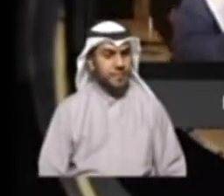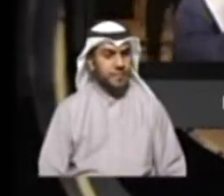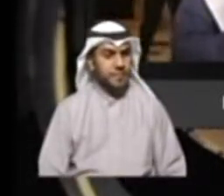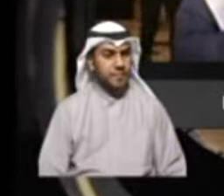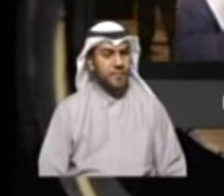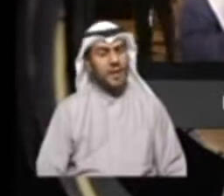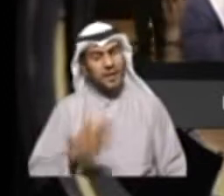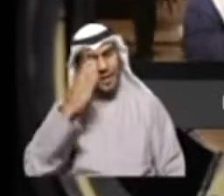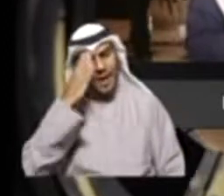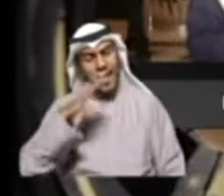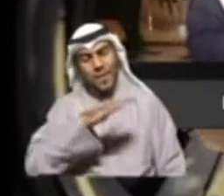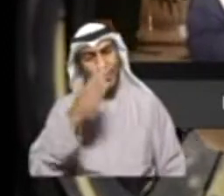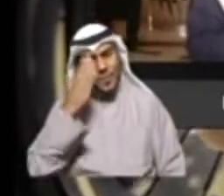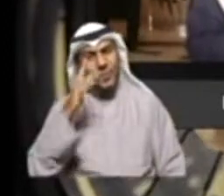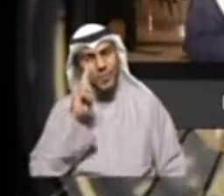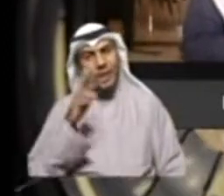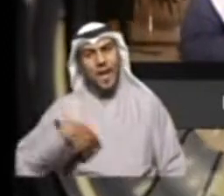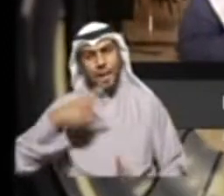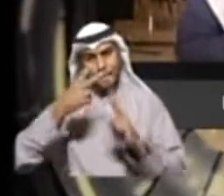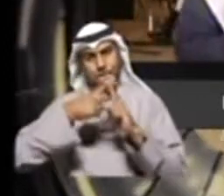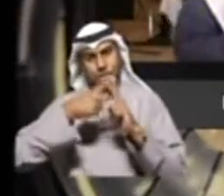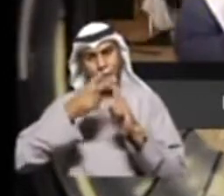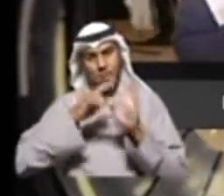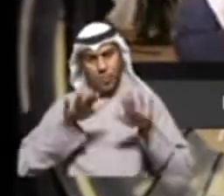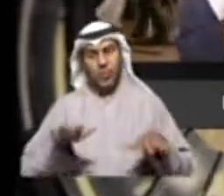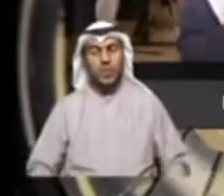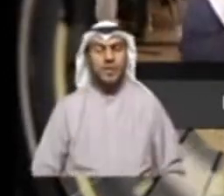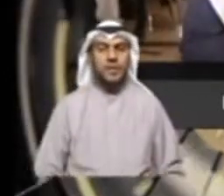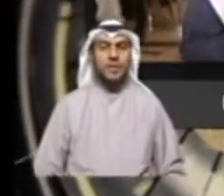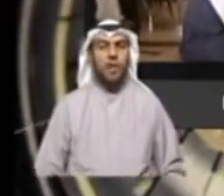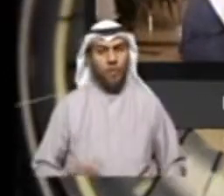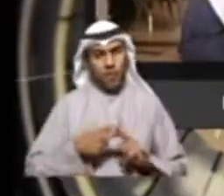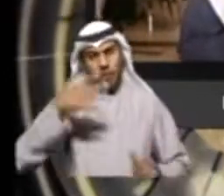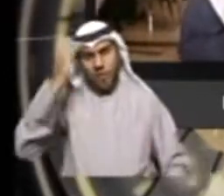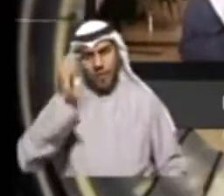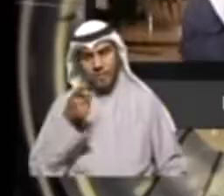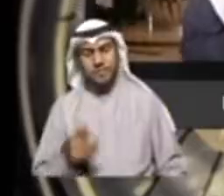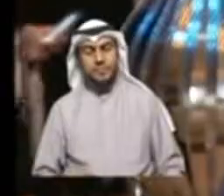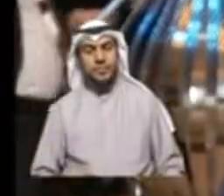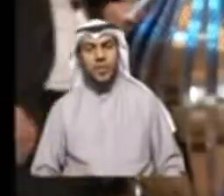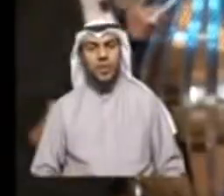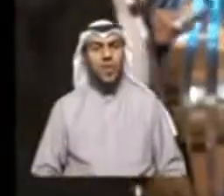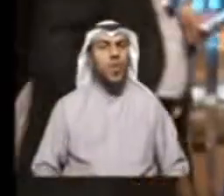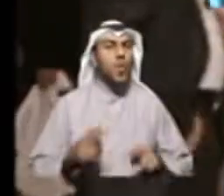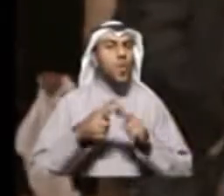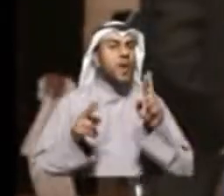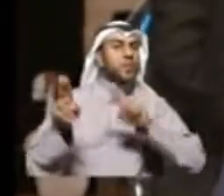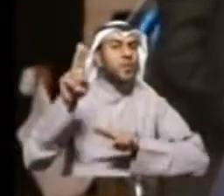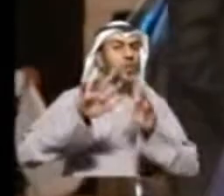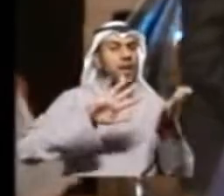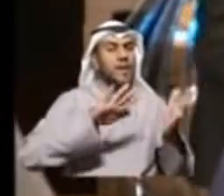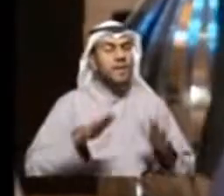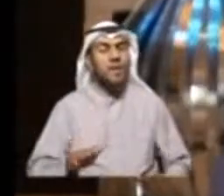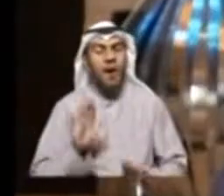أهلا وسهلا بكم، متواجدين الآن في فندق كرام بلازا لنقل أهم وأبرز أحداث مؤتمر الكويت الدولي لإعادة